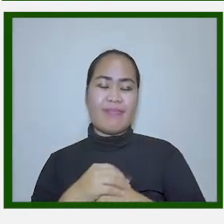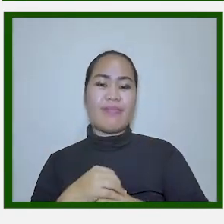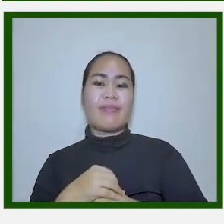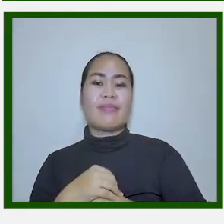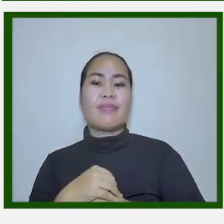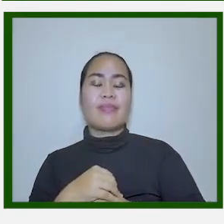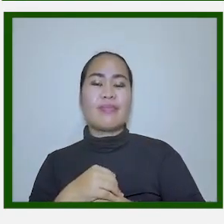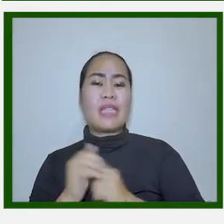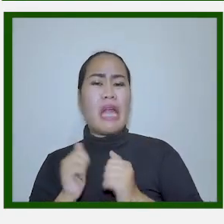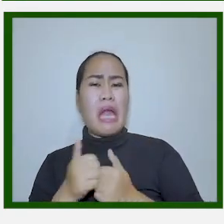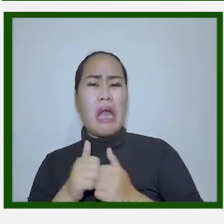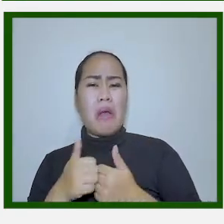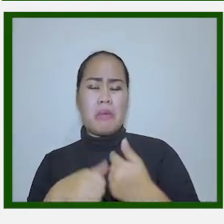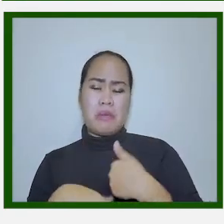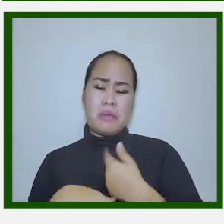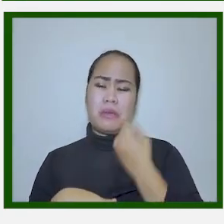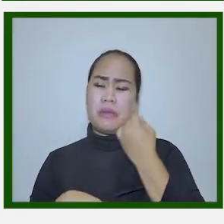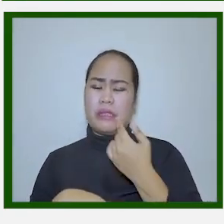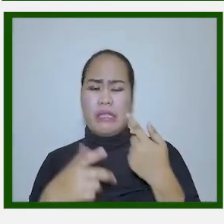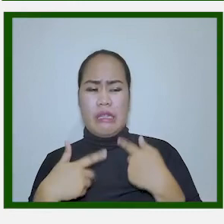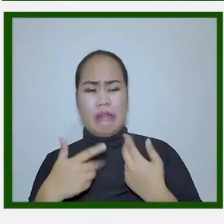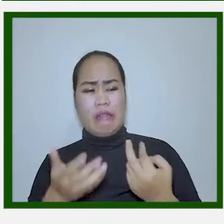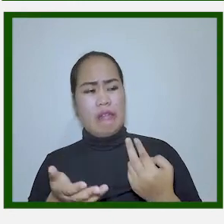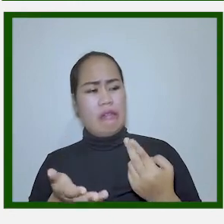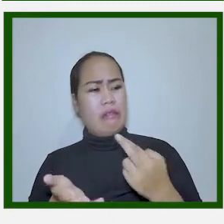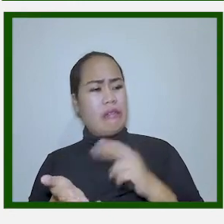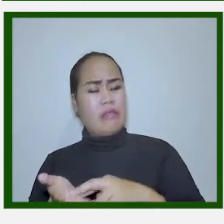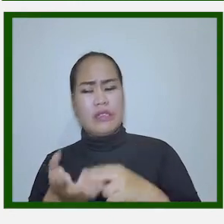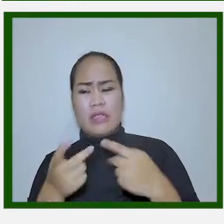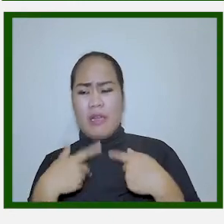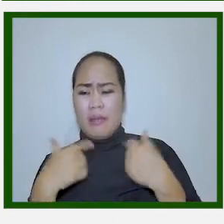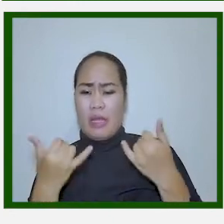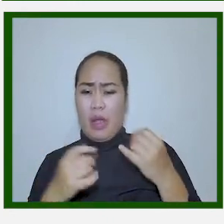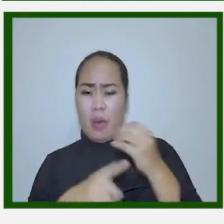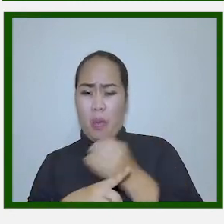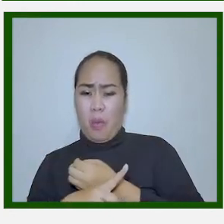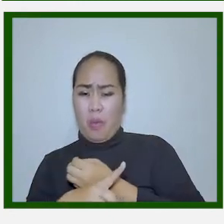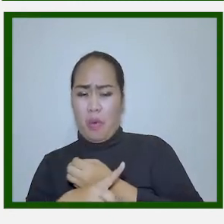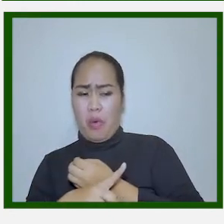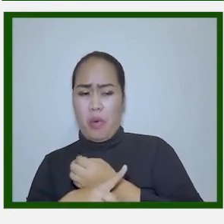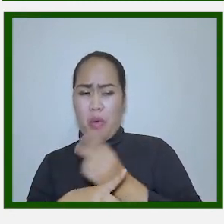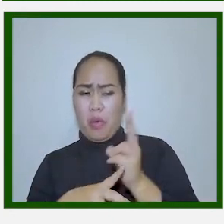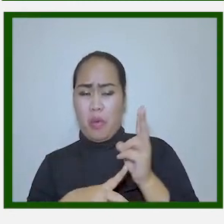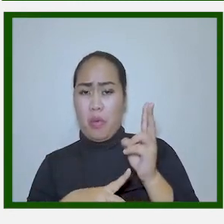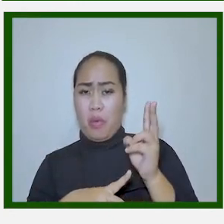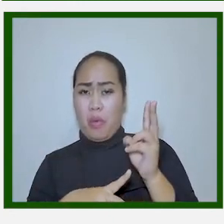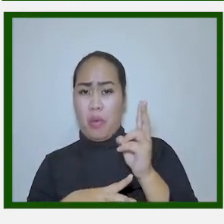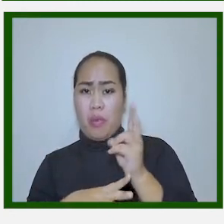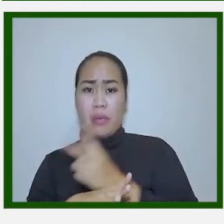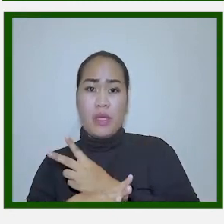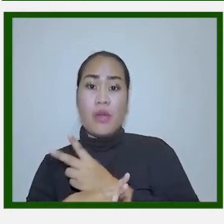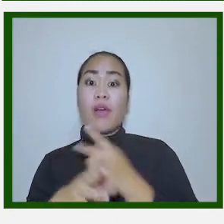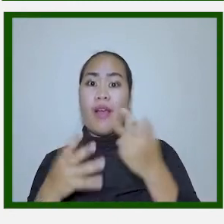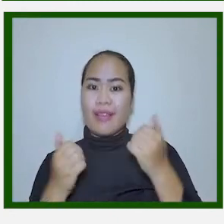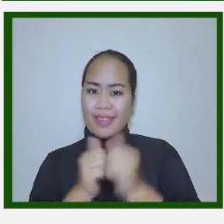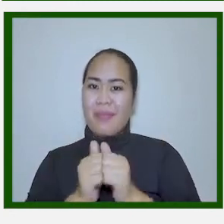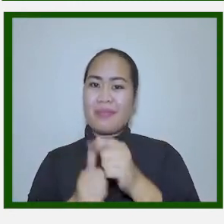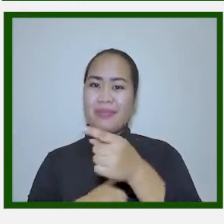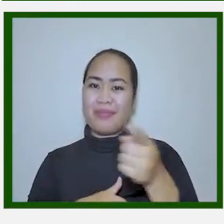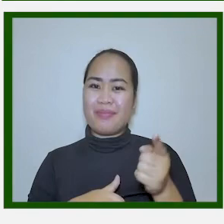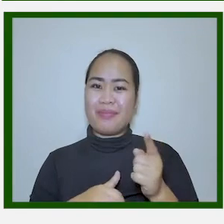October 30, 2 months ago. Kasama na rin po kayo kasi nga kasama kayo doon sa updated